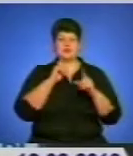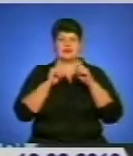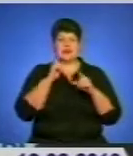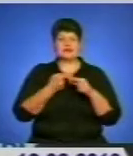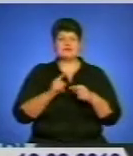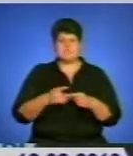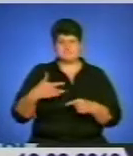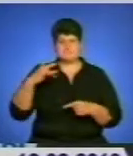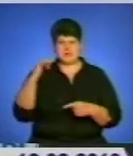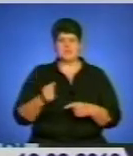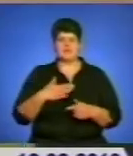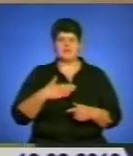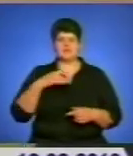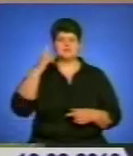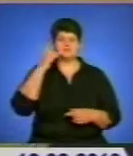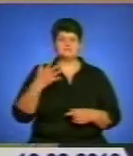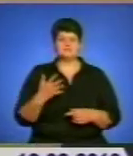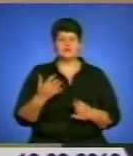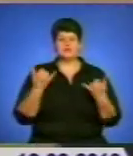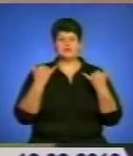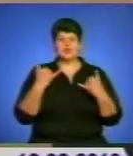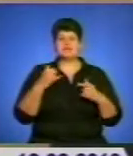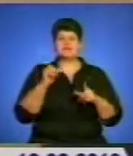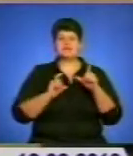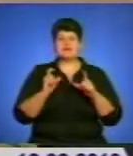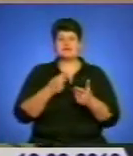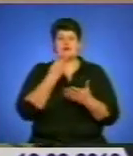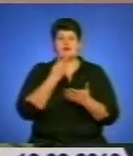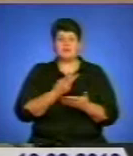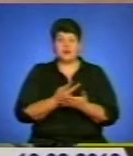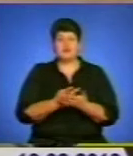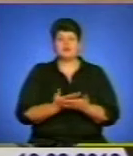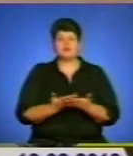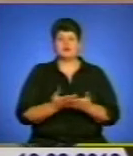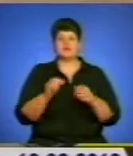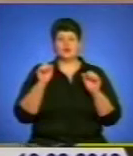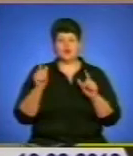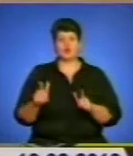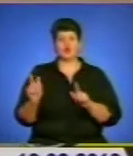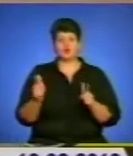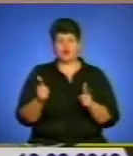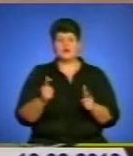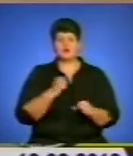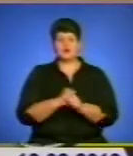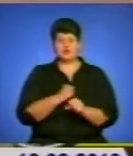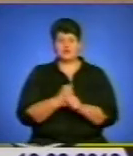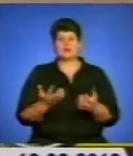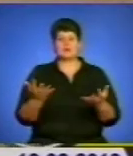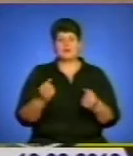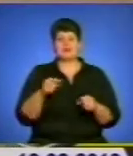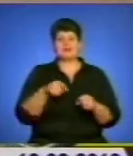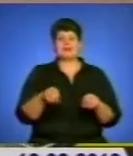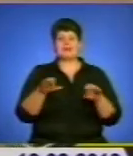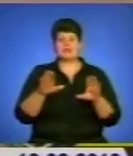це принципова наша позиція. По сьогоднішній сесії, я думаю, ви бачите, ми готові всі працювати. Готові приймати ті рішення, і бюджет,